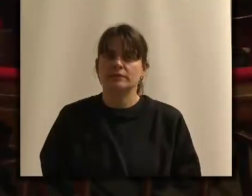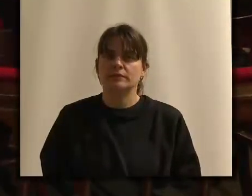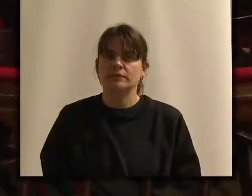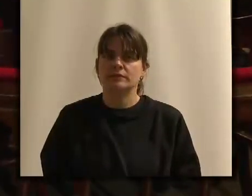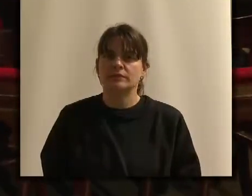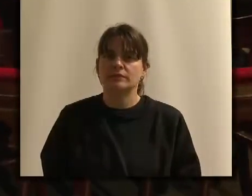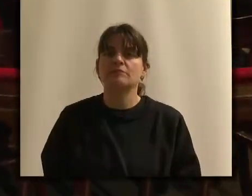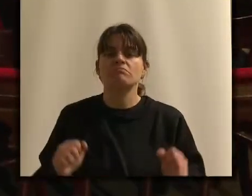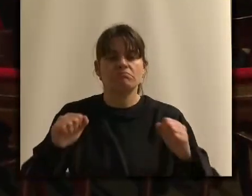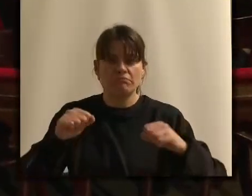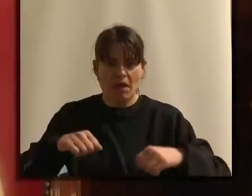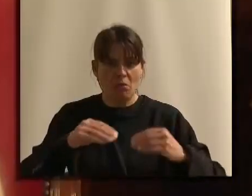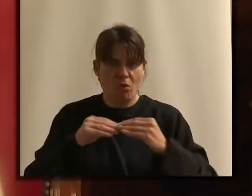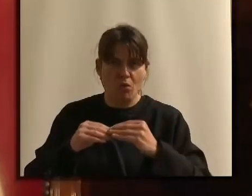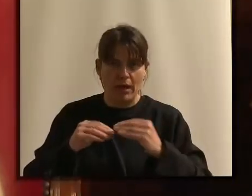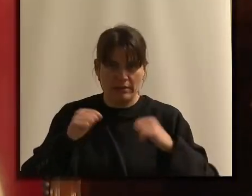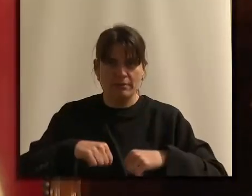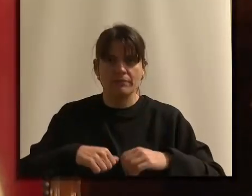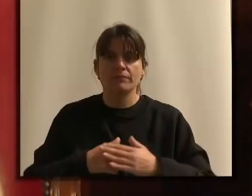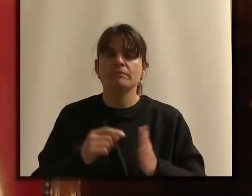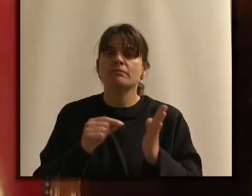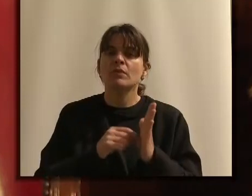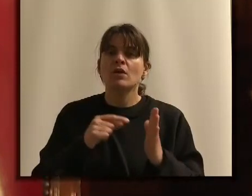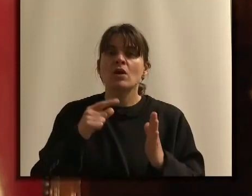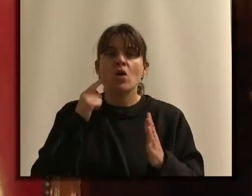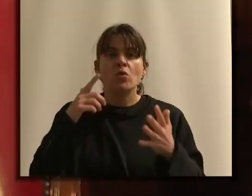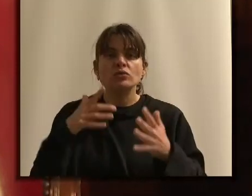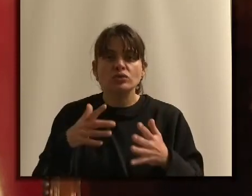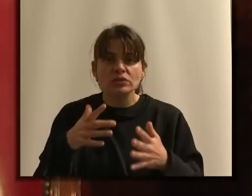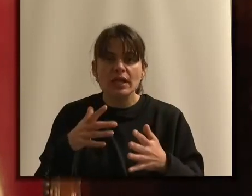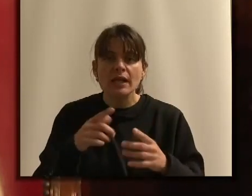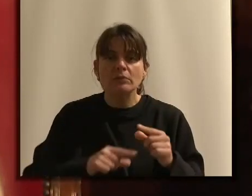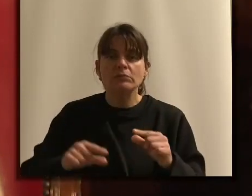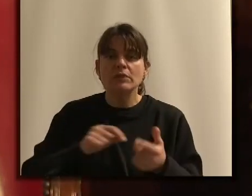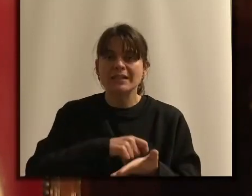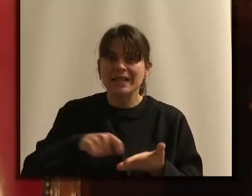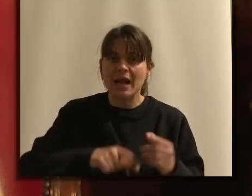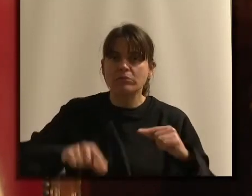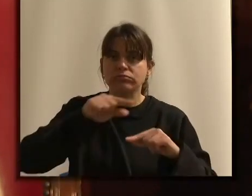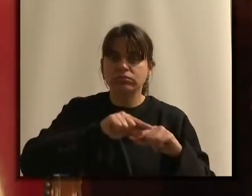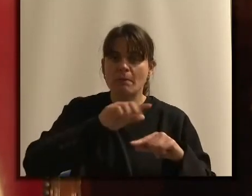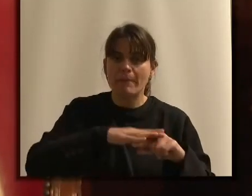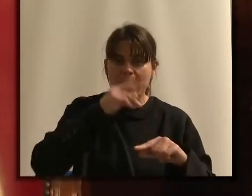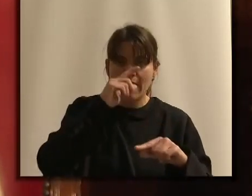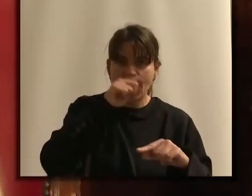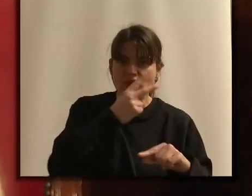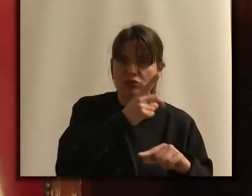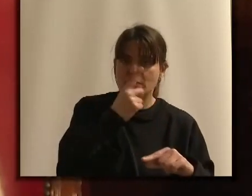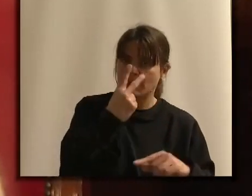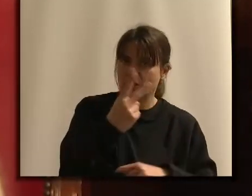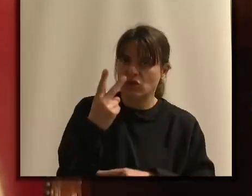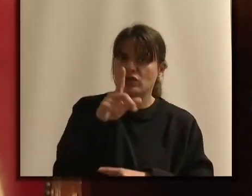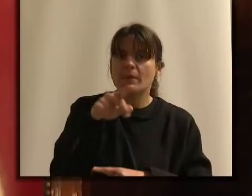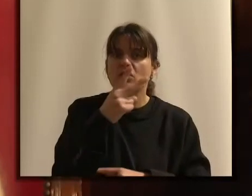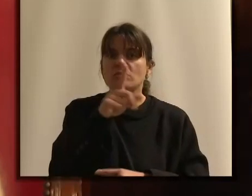Es queda aprovat. Punt 7. Aprovar l'increment addicional salarial per l'any 2022 i per l'any 2023 a favor de la